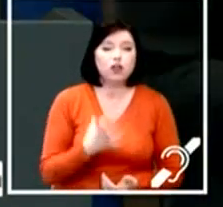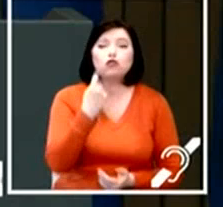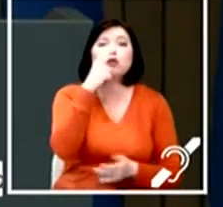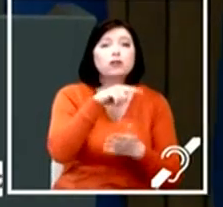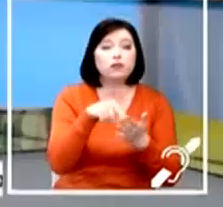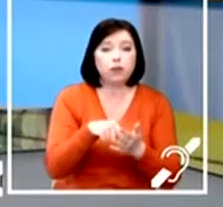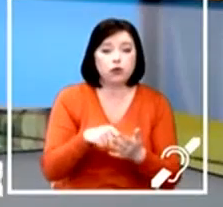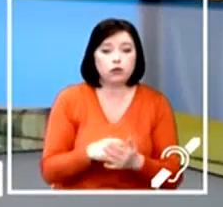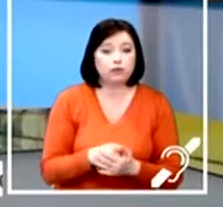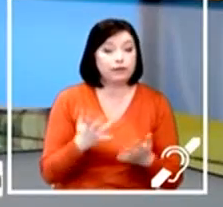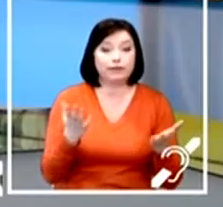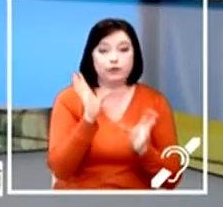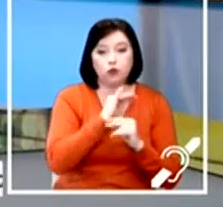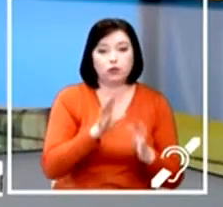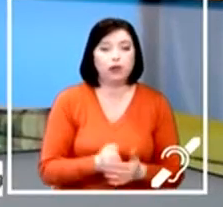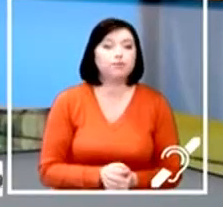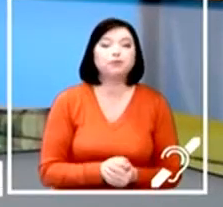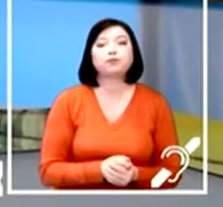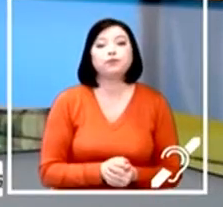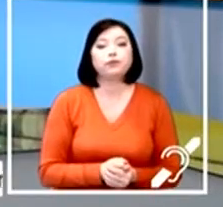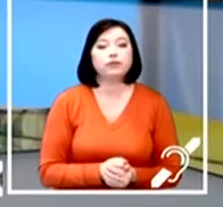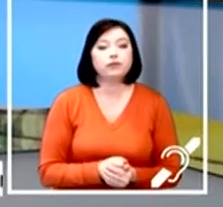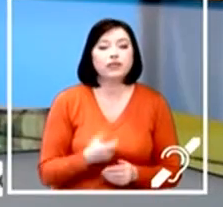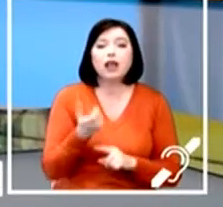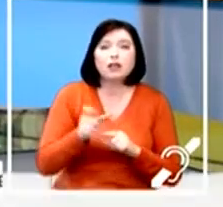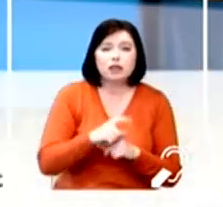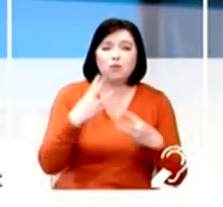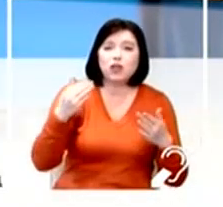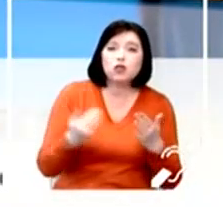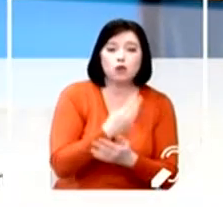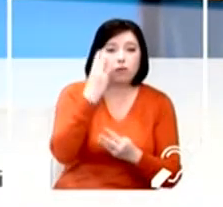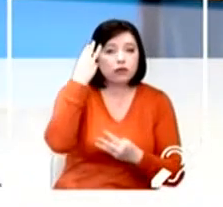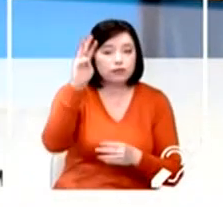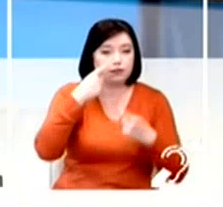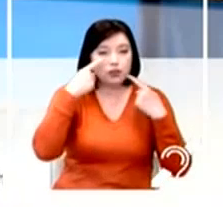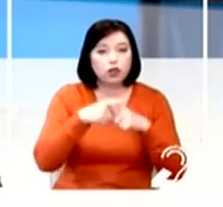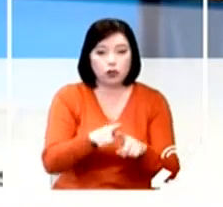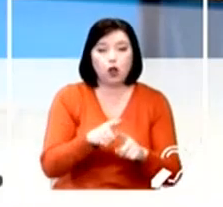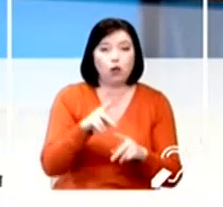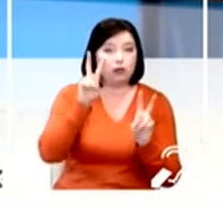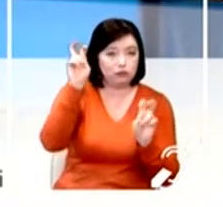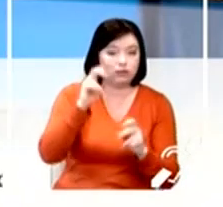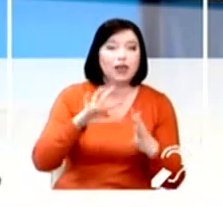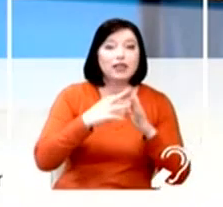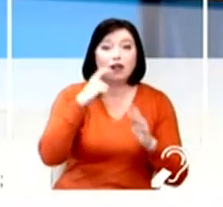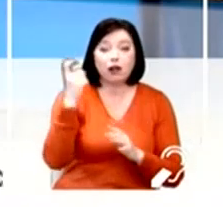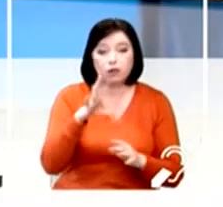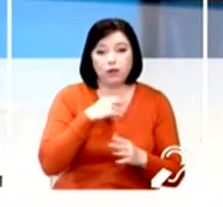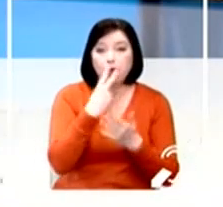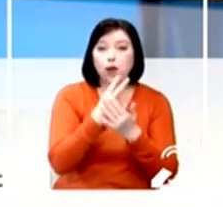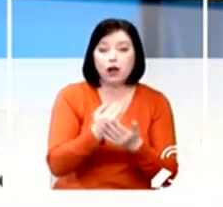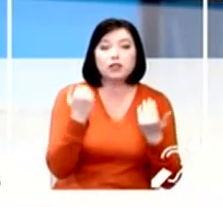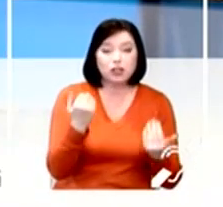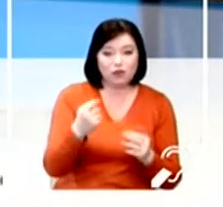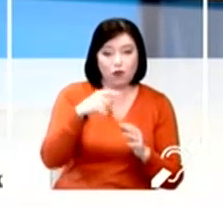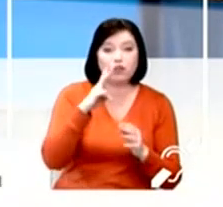întrebare, doamna Mihailov. Continuăm cu alte știri. Cele mai noi și performante tehnologii în domeniul agriculturii au fost prezentate